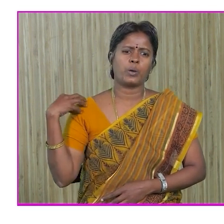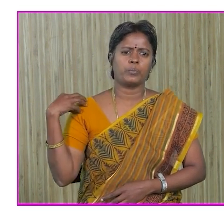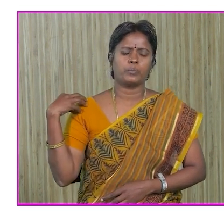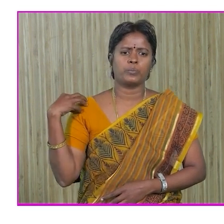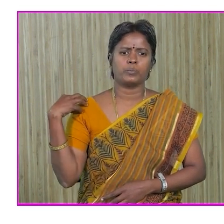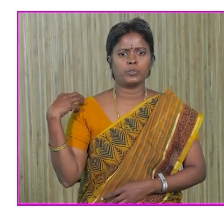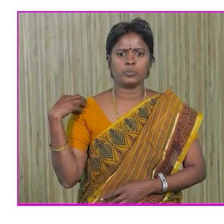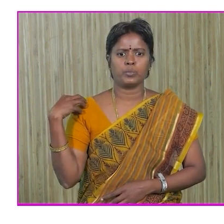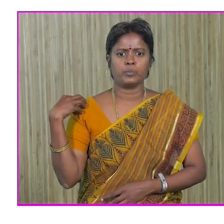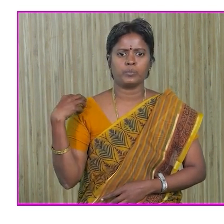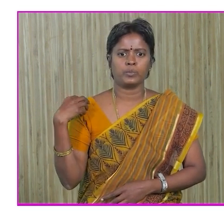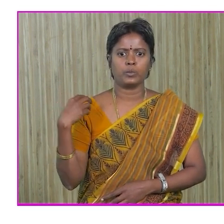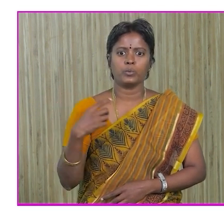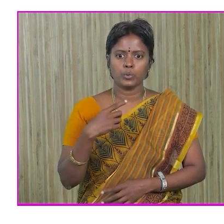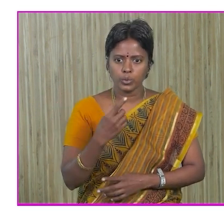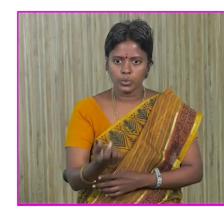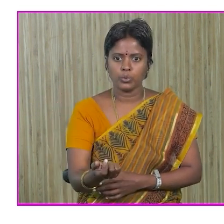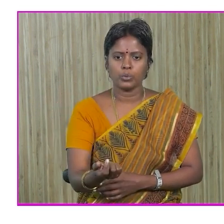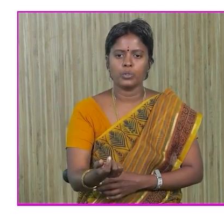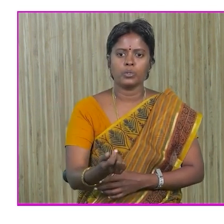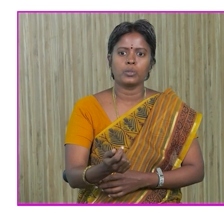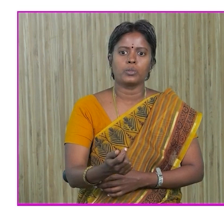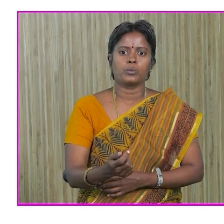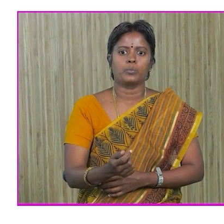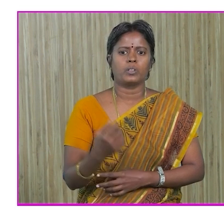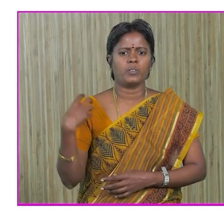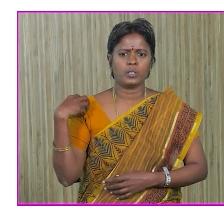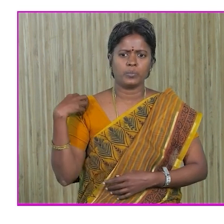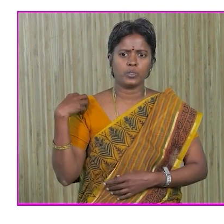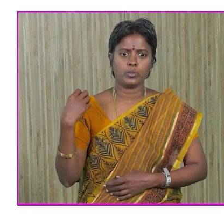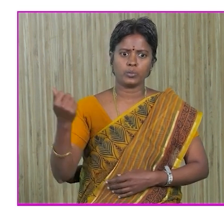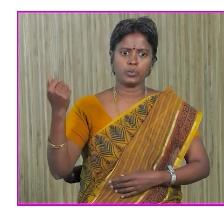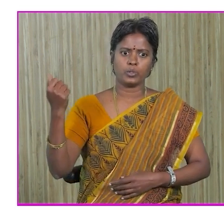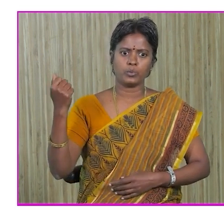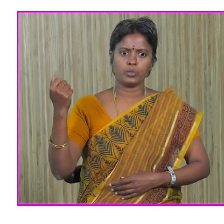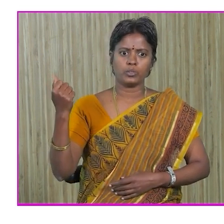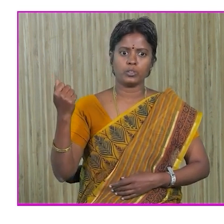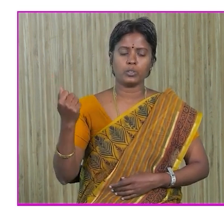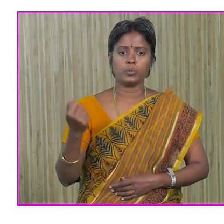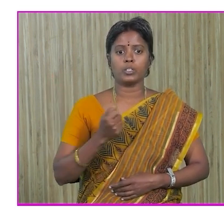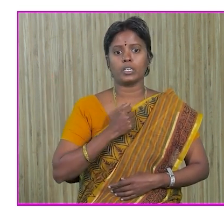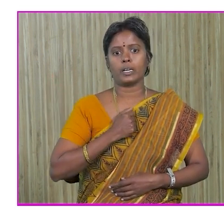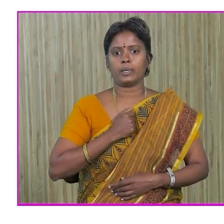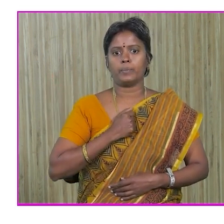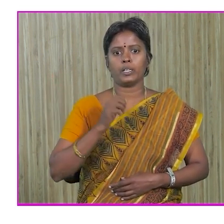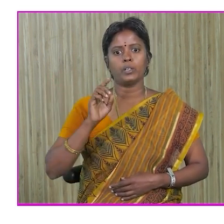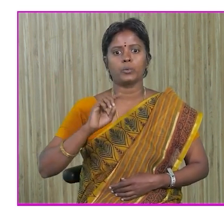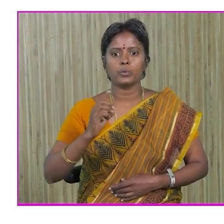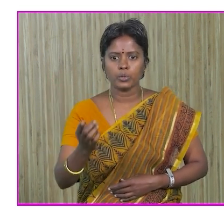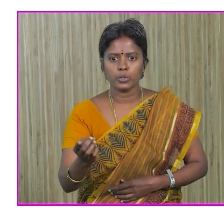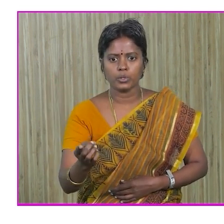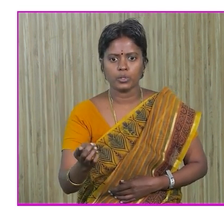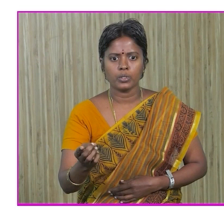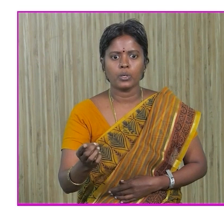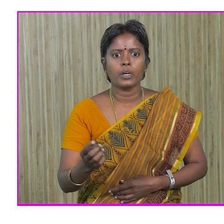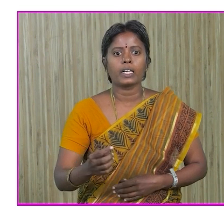பொருள்படும். உண்டு, இந்த துன்பம் வரும்போதும் உறுதி, ஒரு நன்மை உண்டு. என்ன என்றால்,